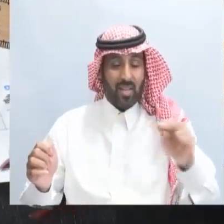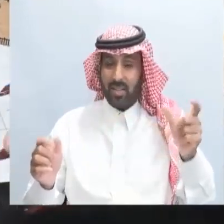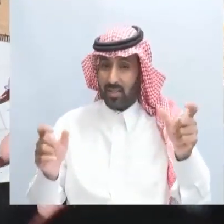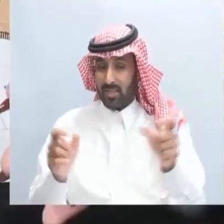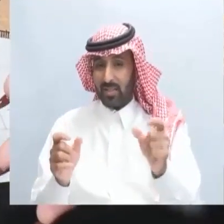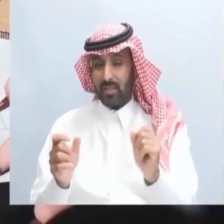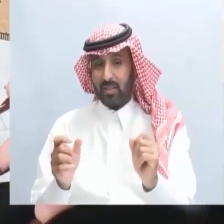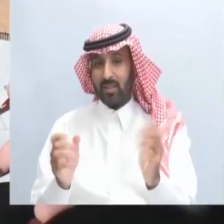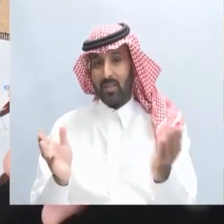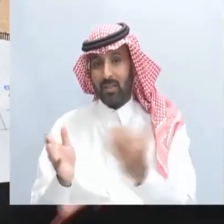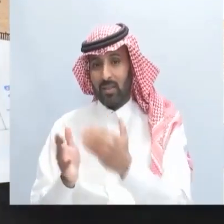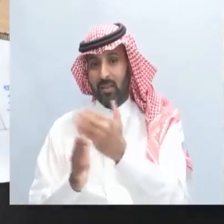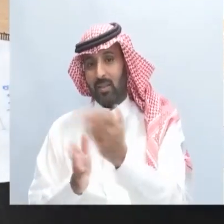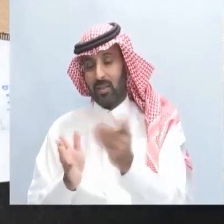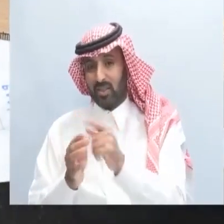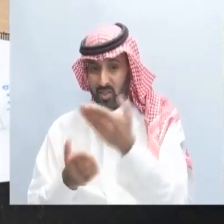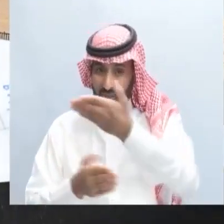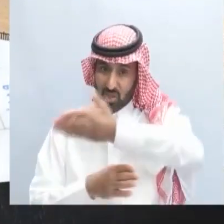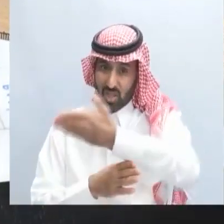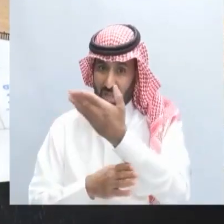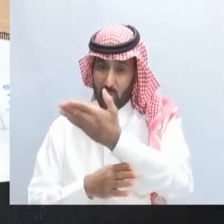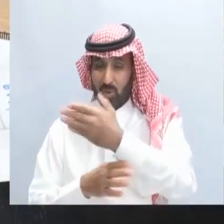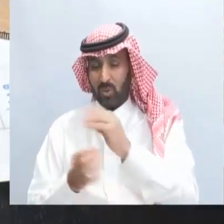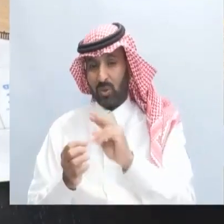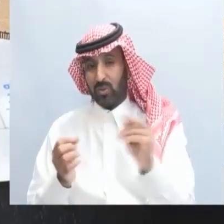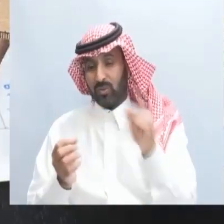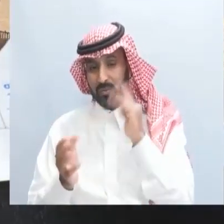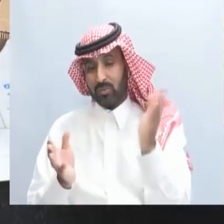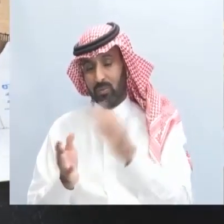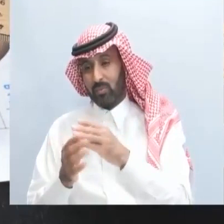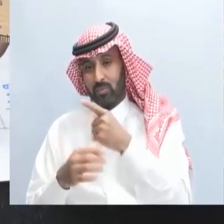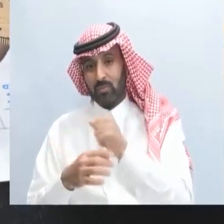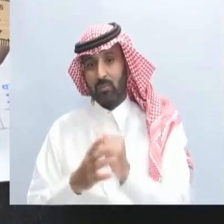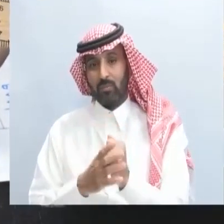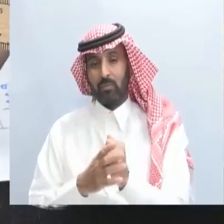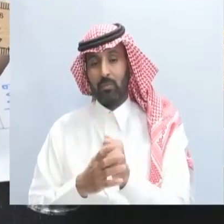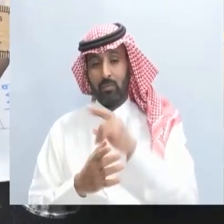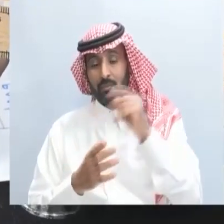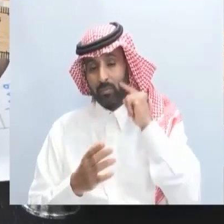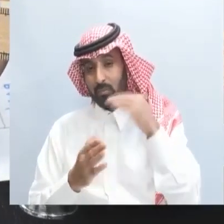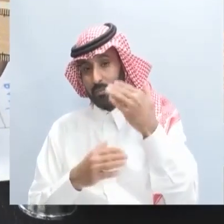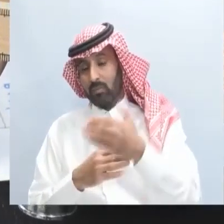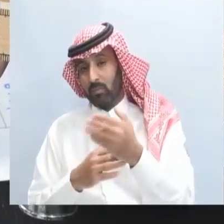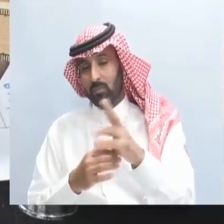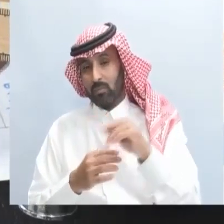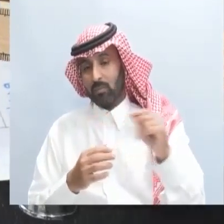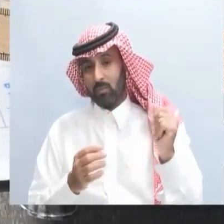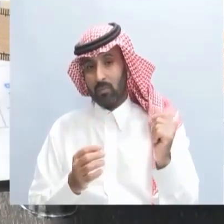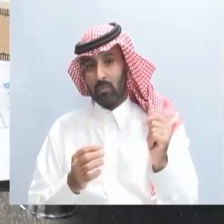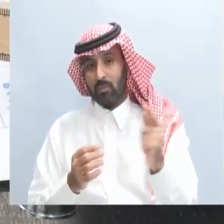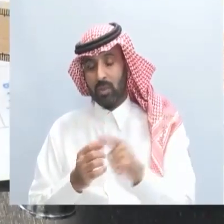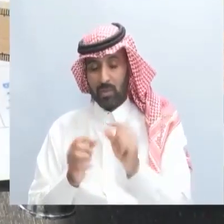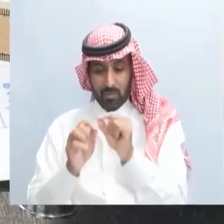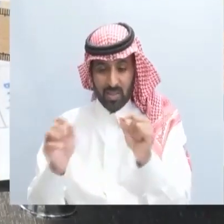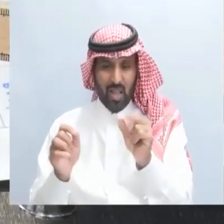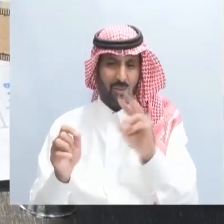هذه اذا هنا تساوت الكتل وتساوت ماذا تساوت الكتل وتساوت ايضا